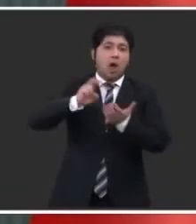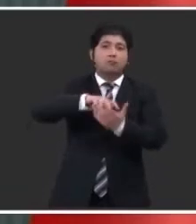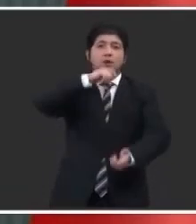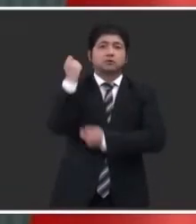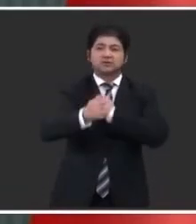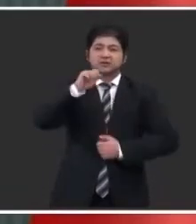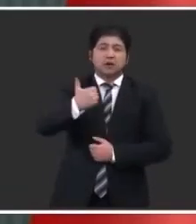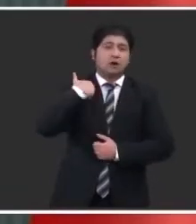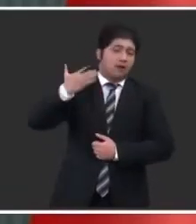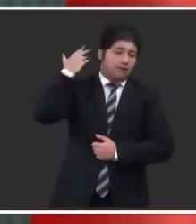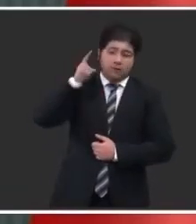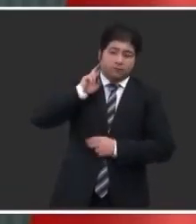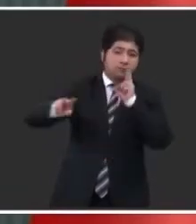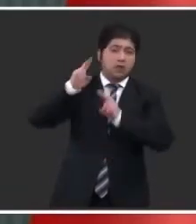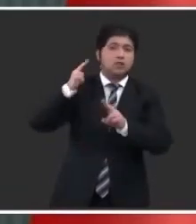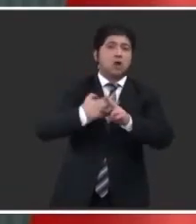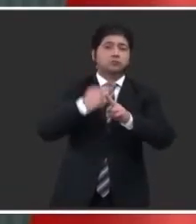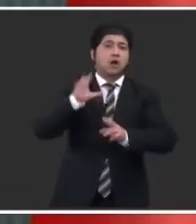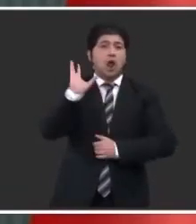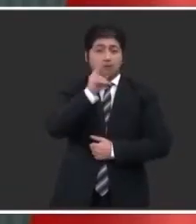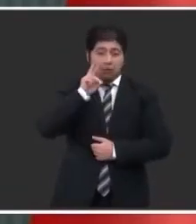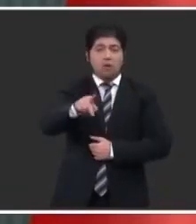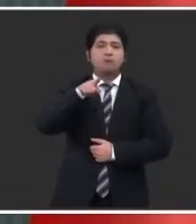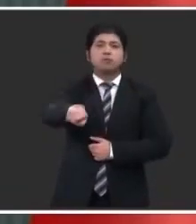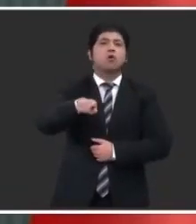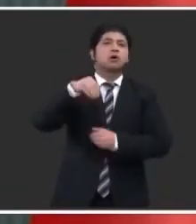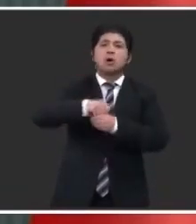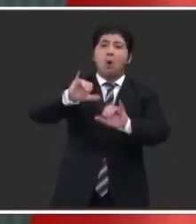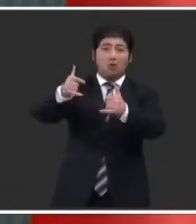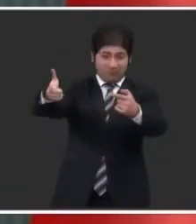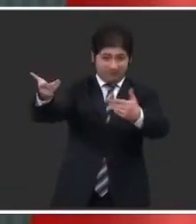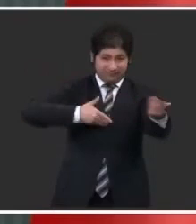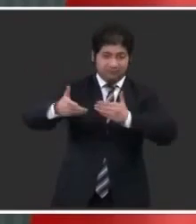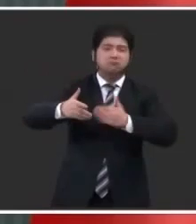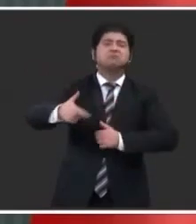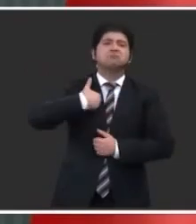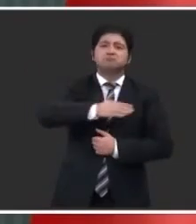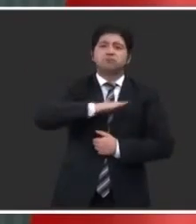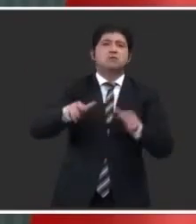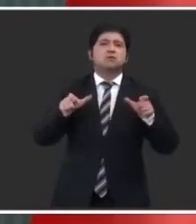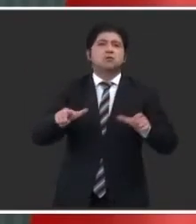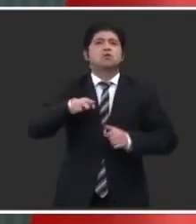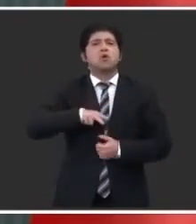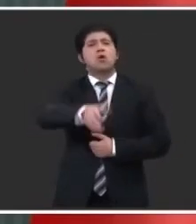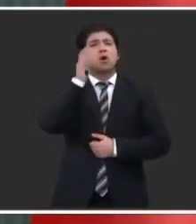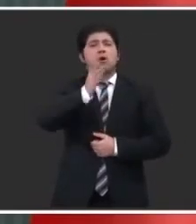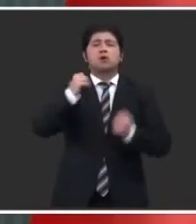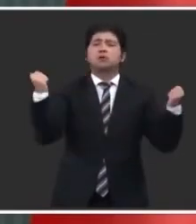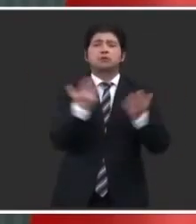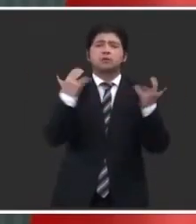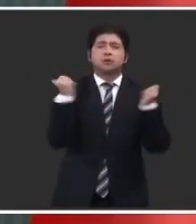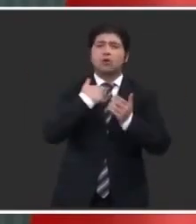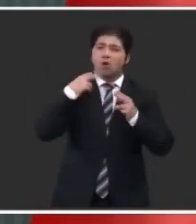hamlesinden edindiği tecrübeyle bu oyunları bozacak ferasete ve dirayete sahip olduğunu sayısız